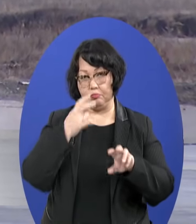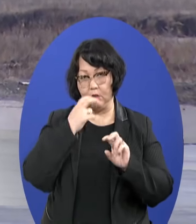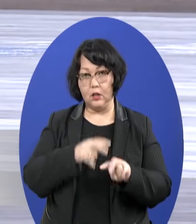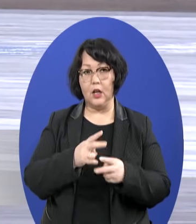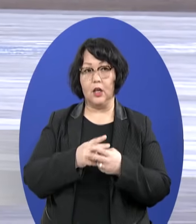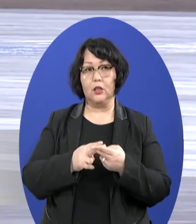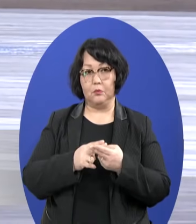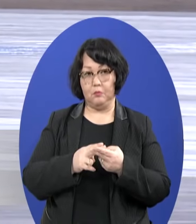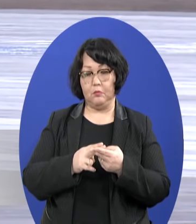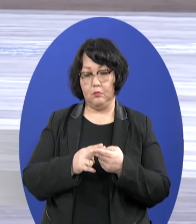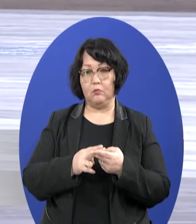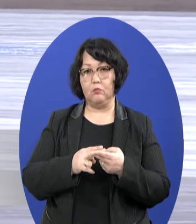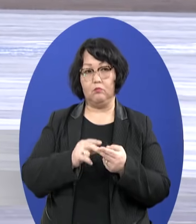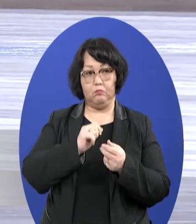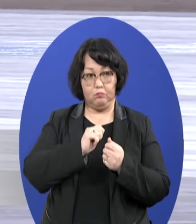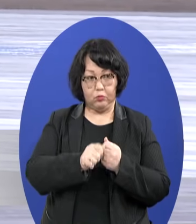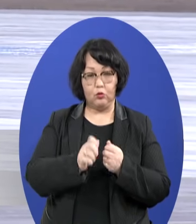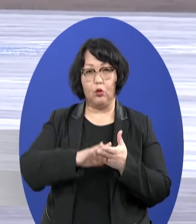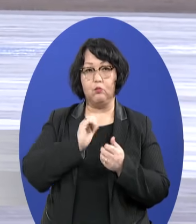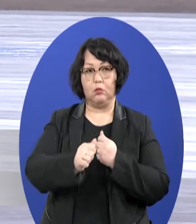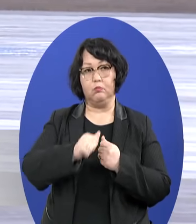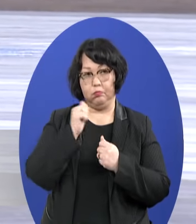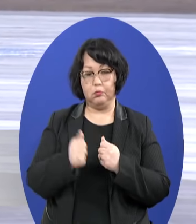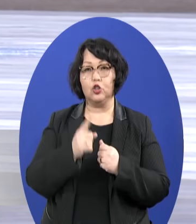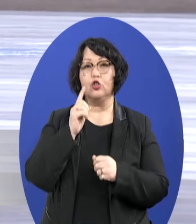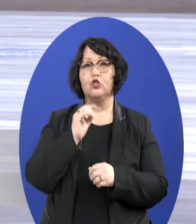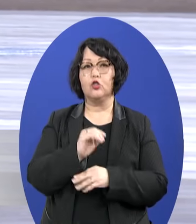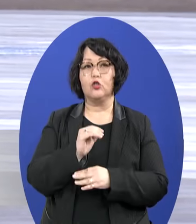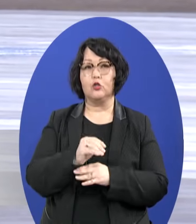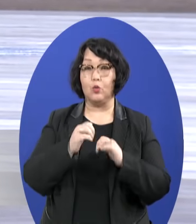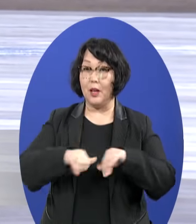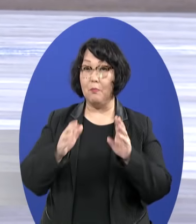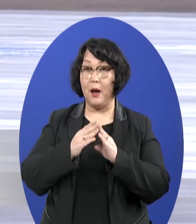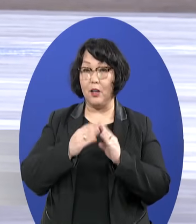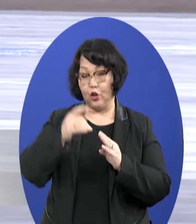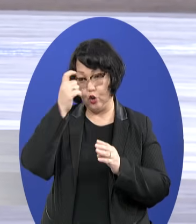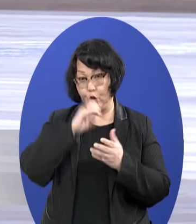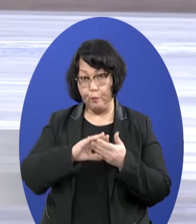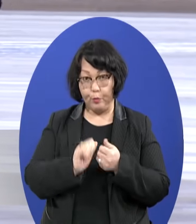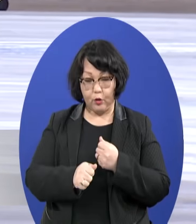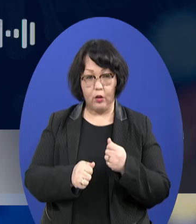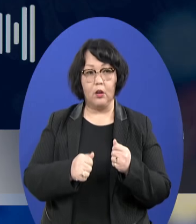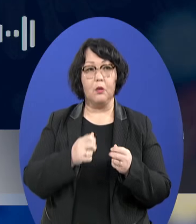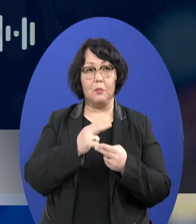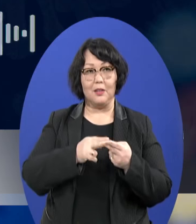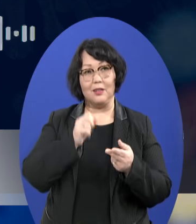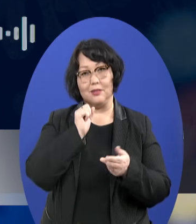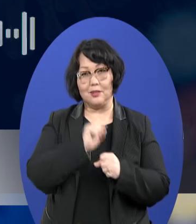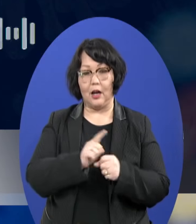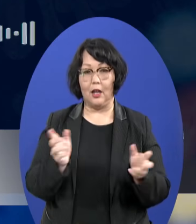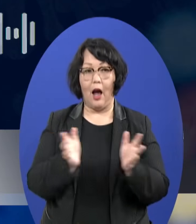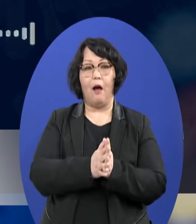төлбөрөө бүрэн төлсөн байх шаардлагатай. Хонгийн 50 мянгаар тооцож онцгой байдлын ерхий газрын дансанд тушаах юм байна. Бидний